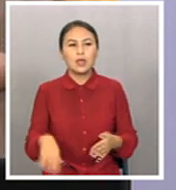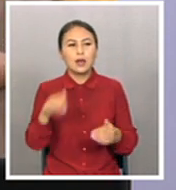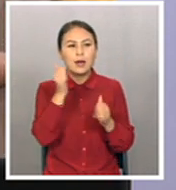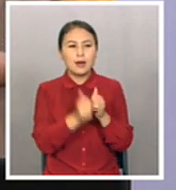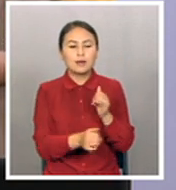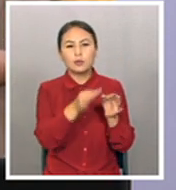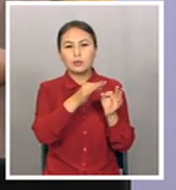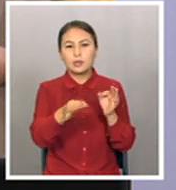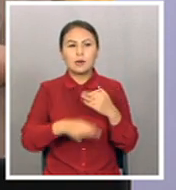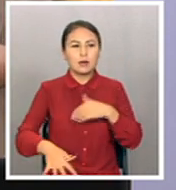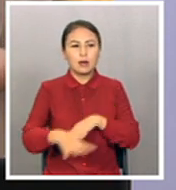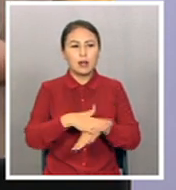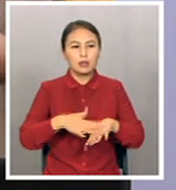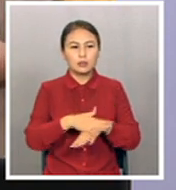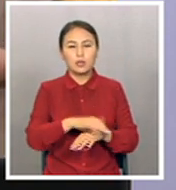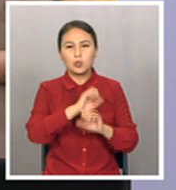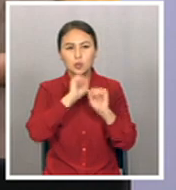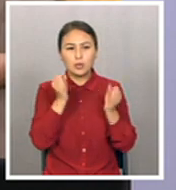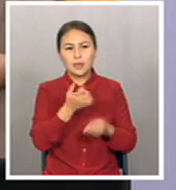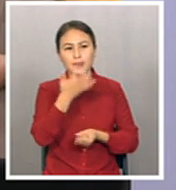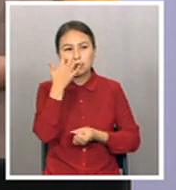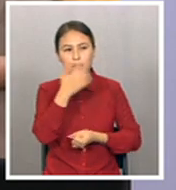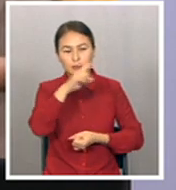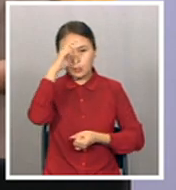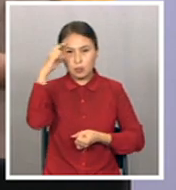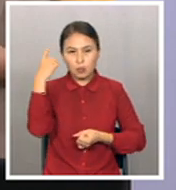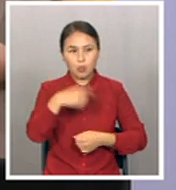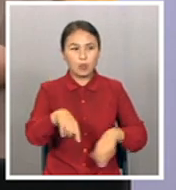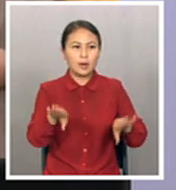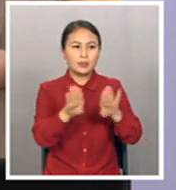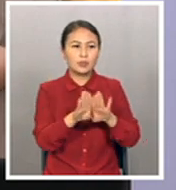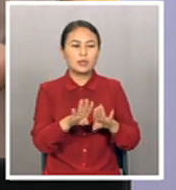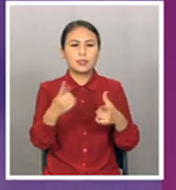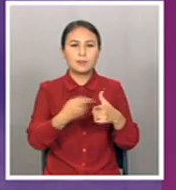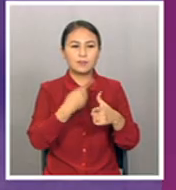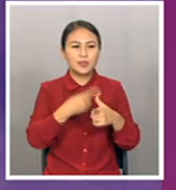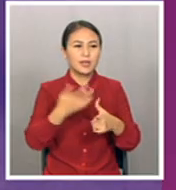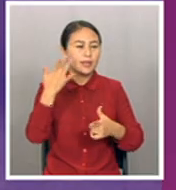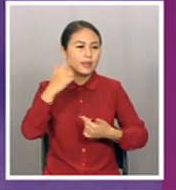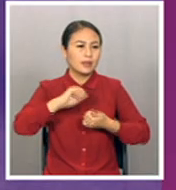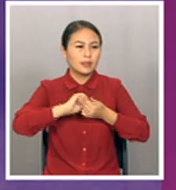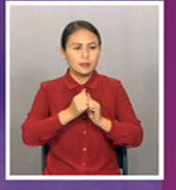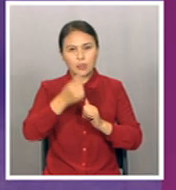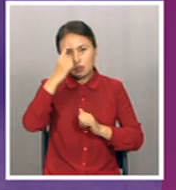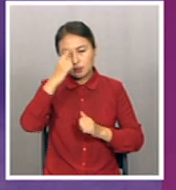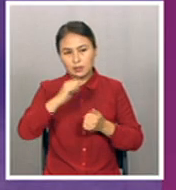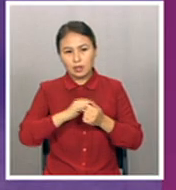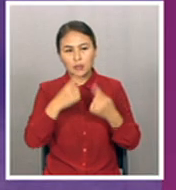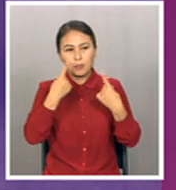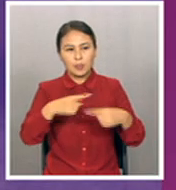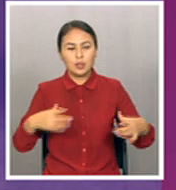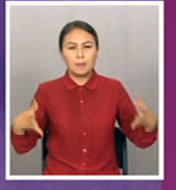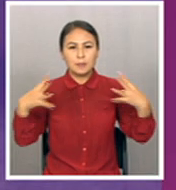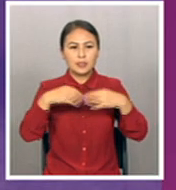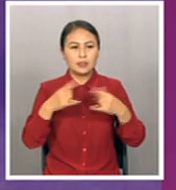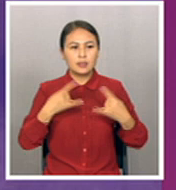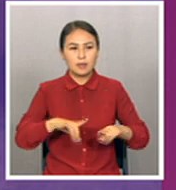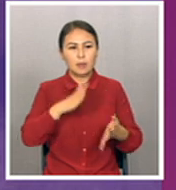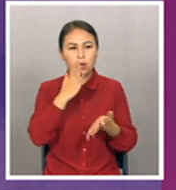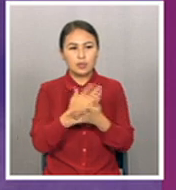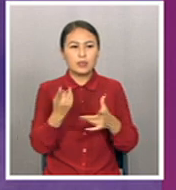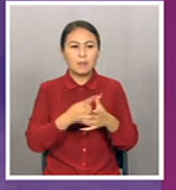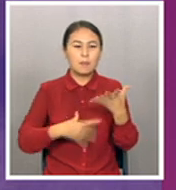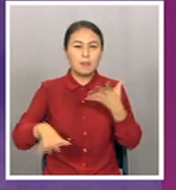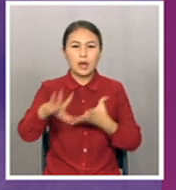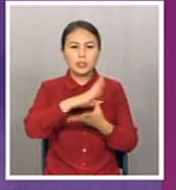өлкенің халқына суықта пана, ыстықта сая болған, есімдері ел есіне сақталған біртуар перзенттері бар. Осының